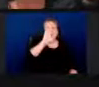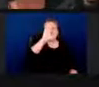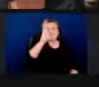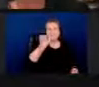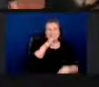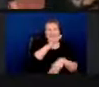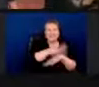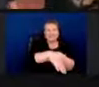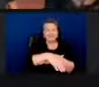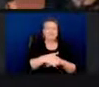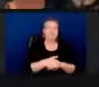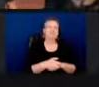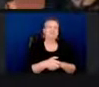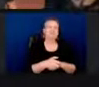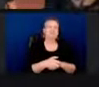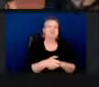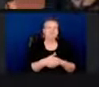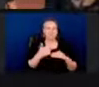مساء الخير،